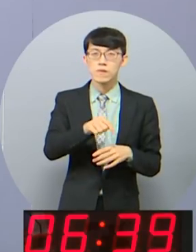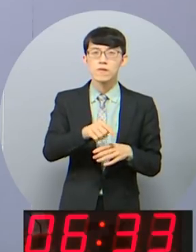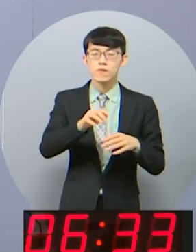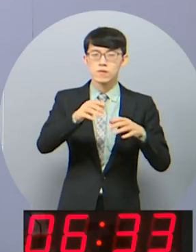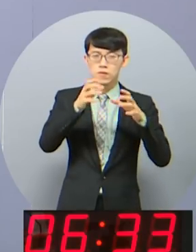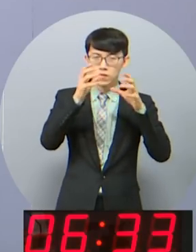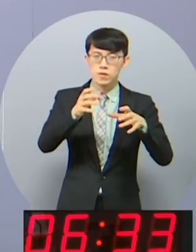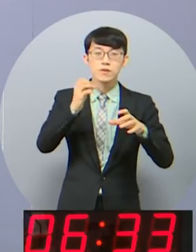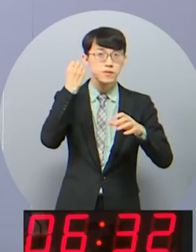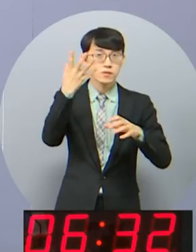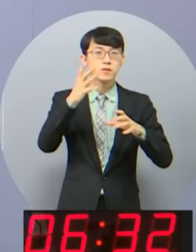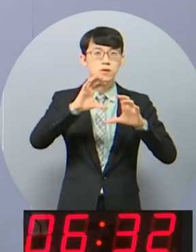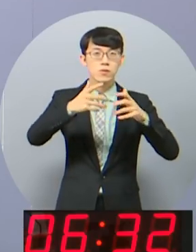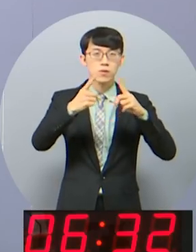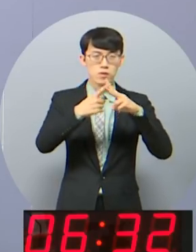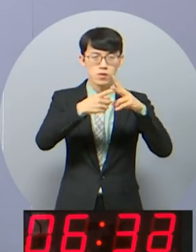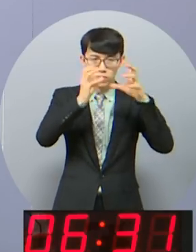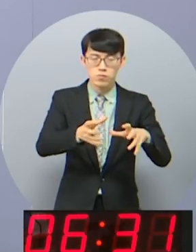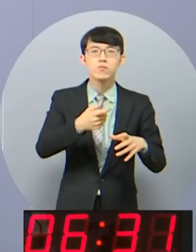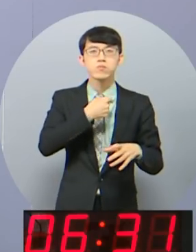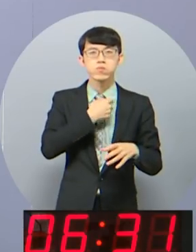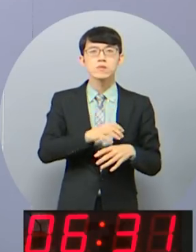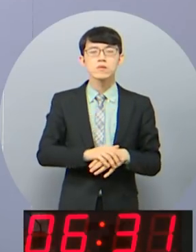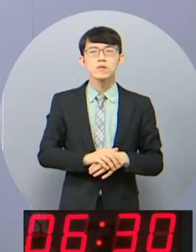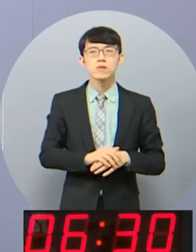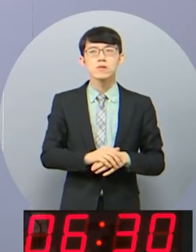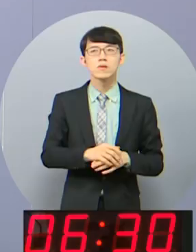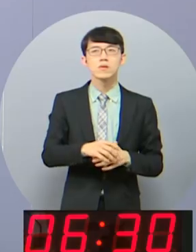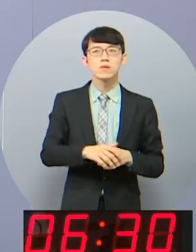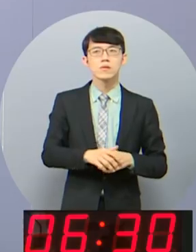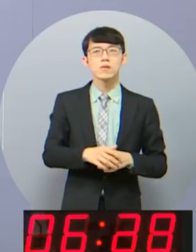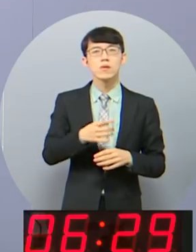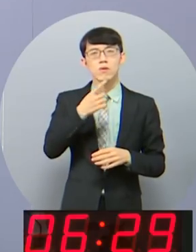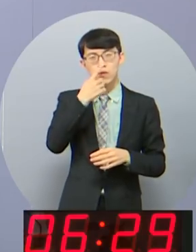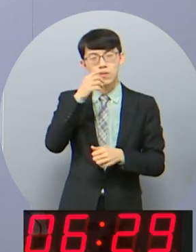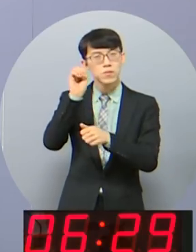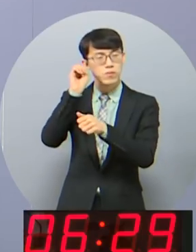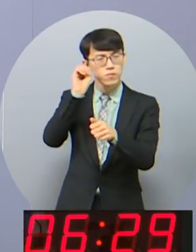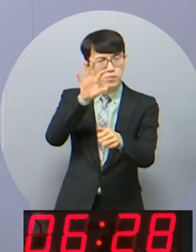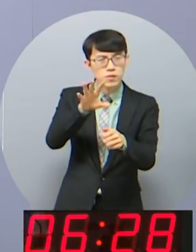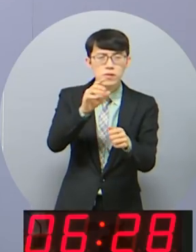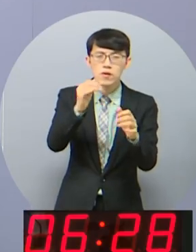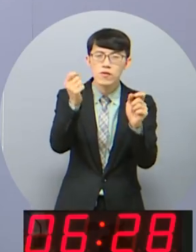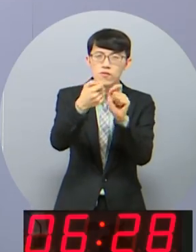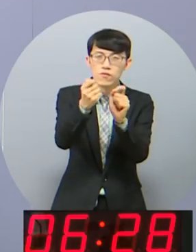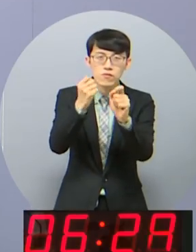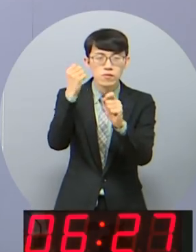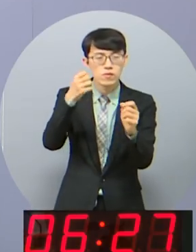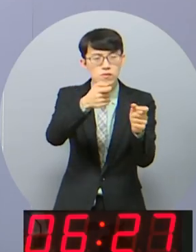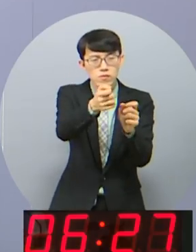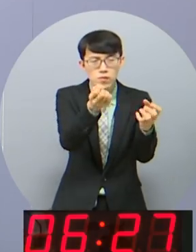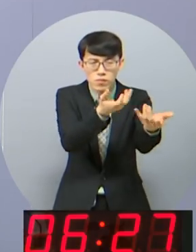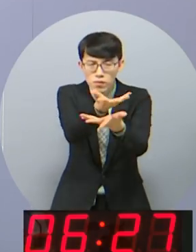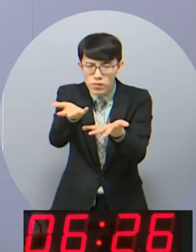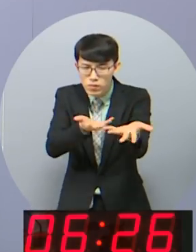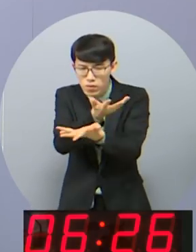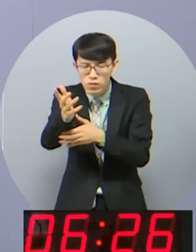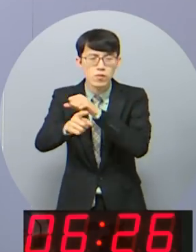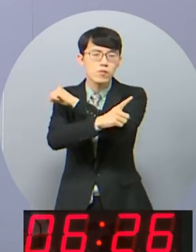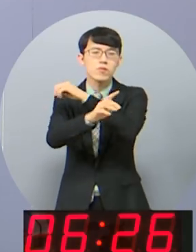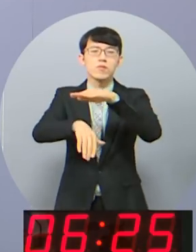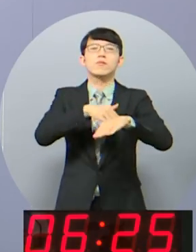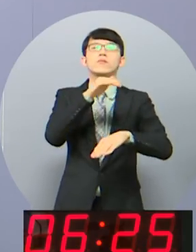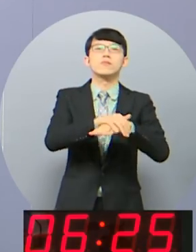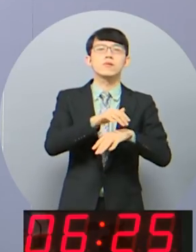立，袂使无好哩咯。所以尾啊，我伊甲伊遐沟通，尾啊才互咱成立。因为我甲讲，淡